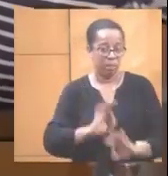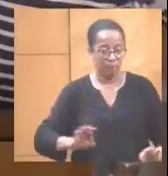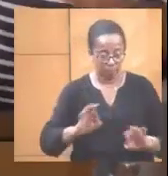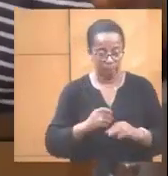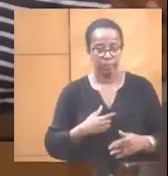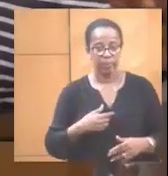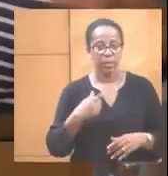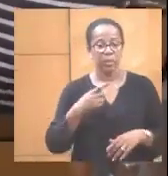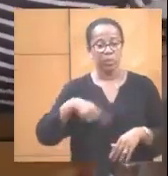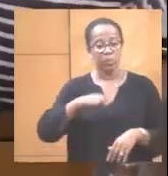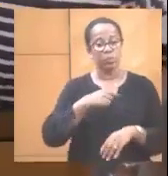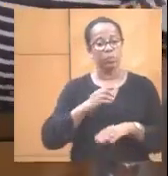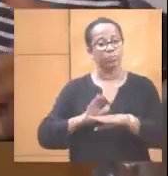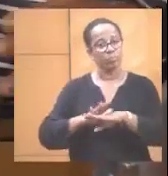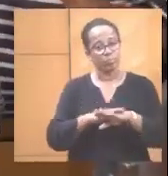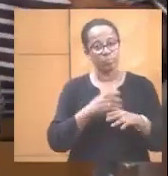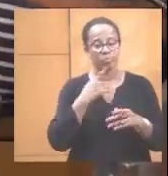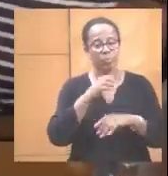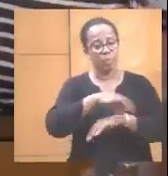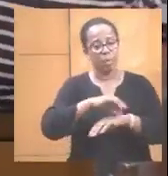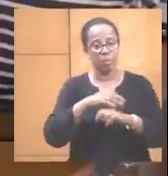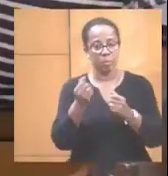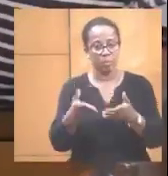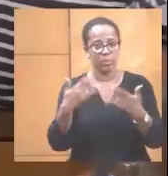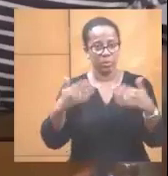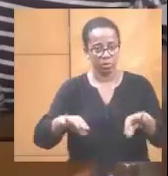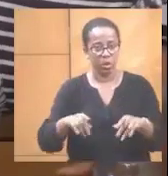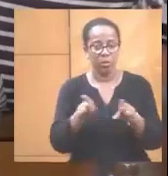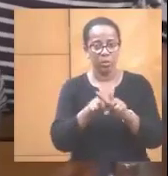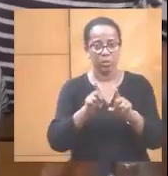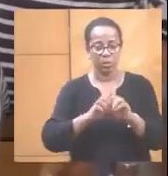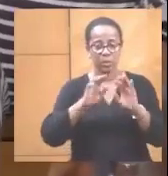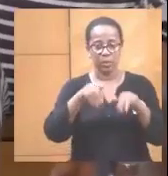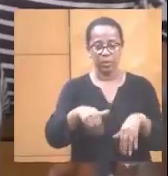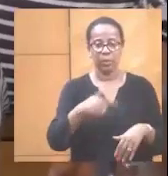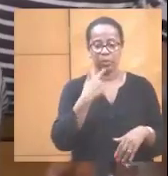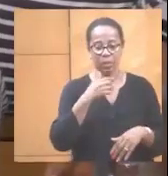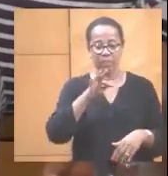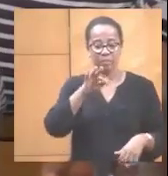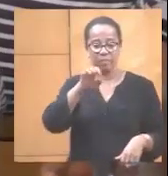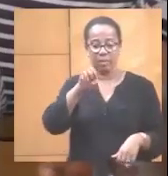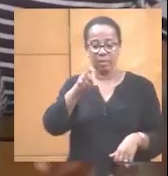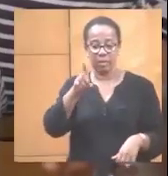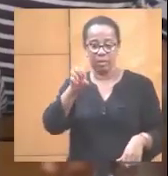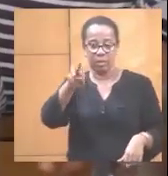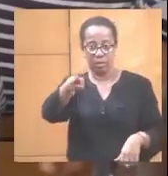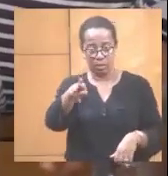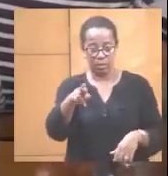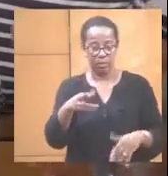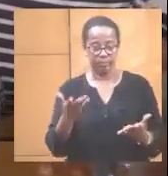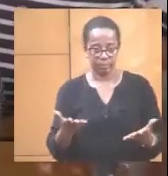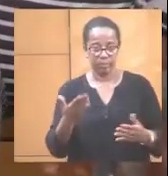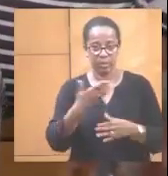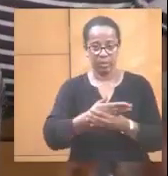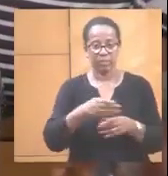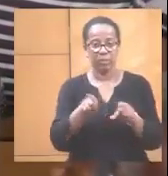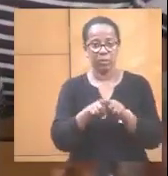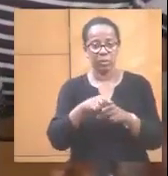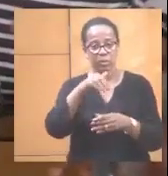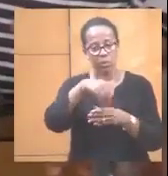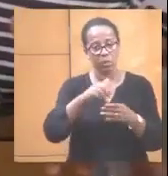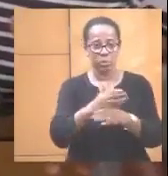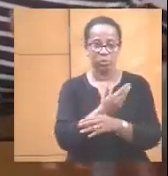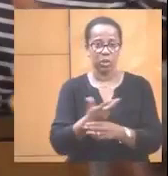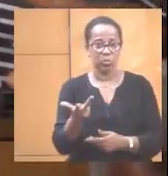faisons appel, j'avais présenté les plans, et puis, le FEDER intervient dans ces 3